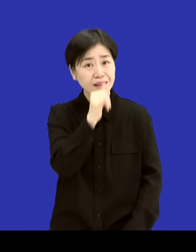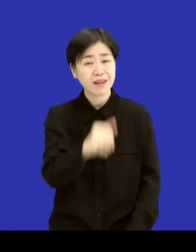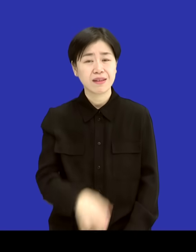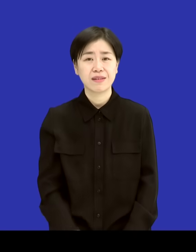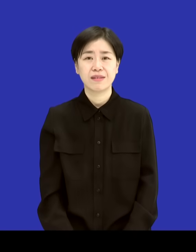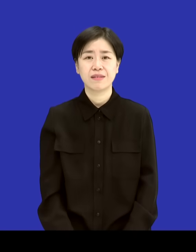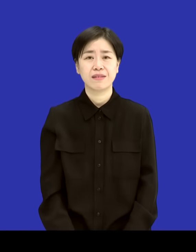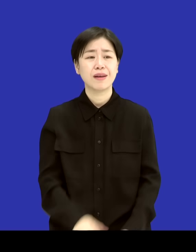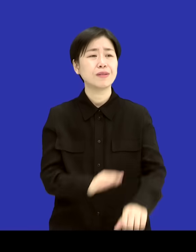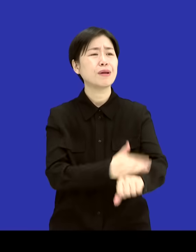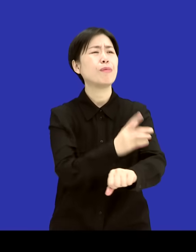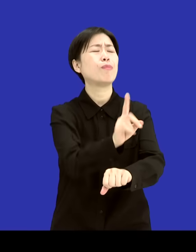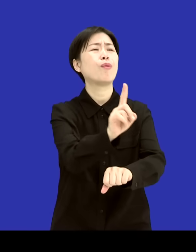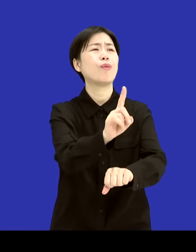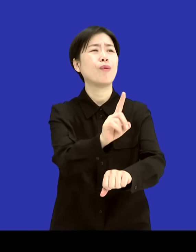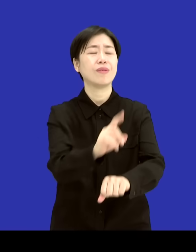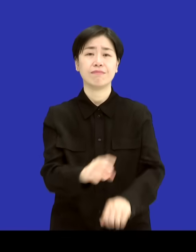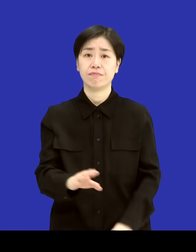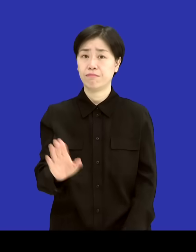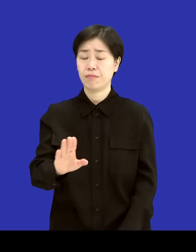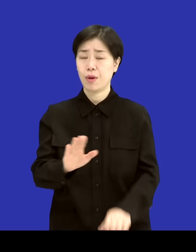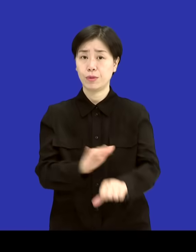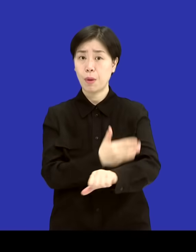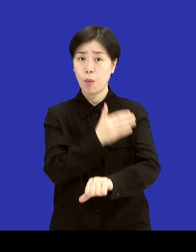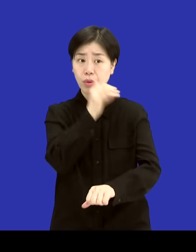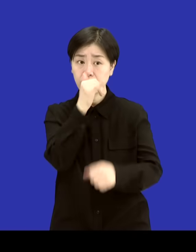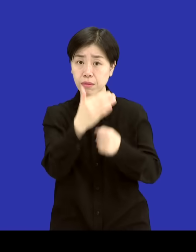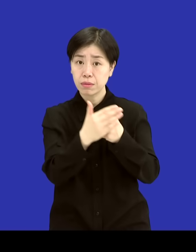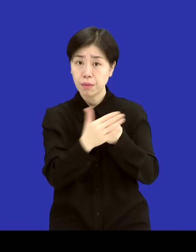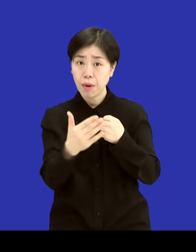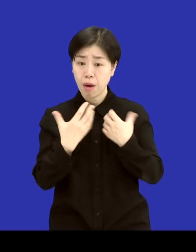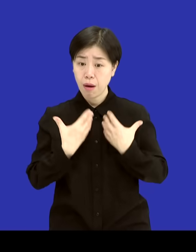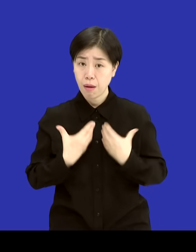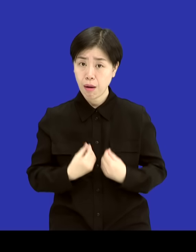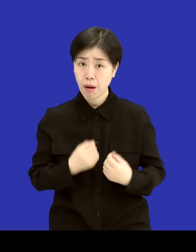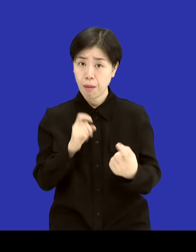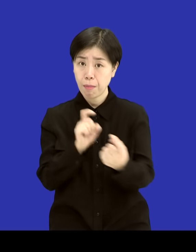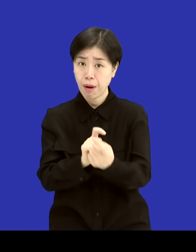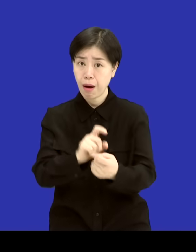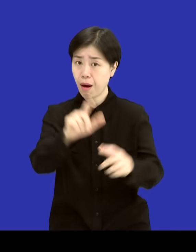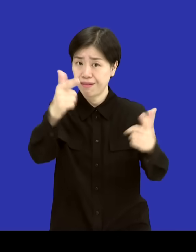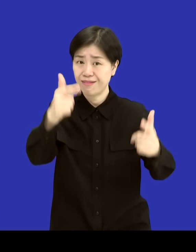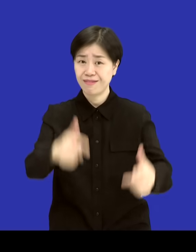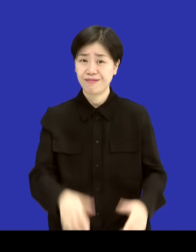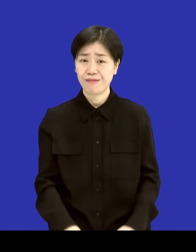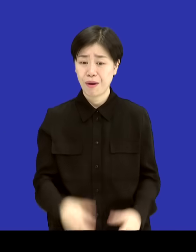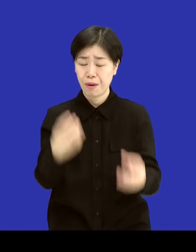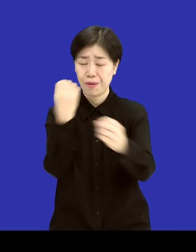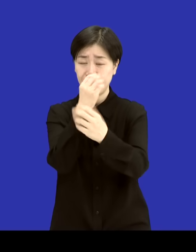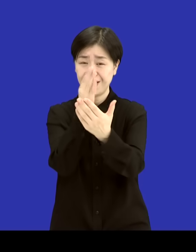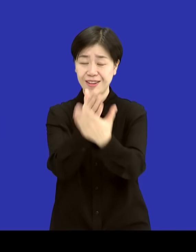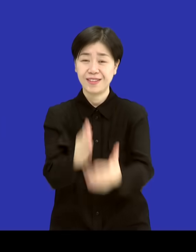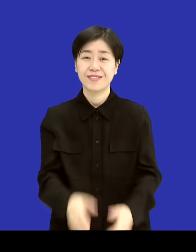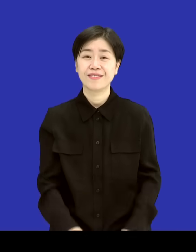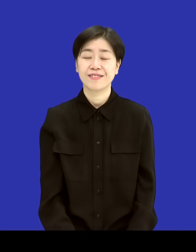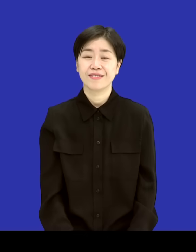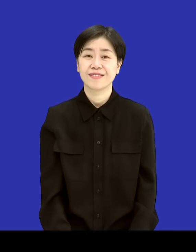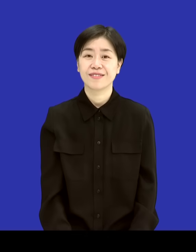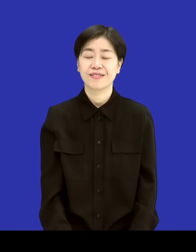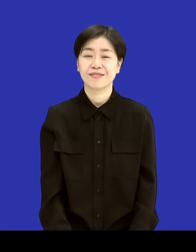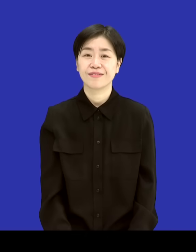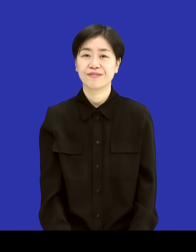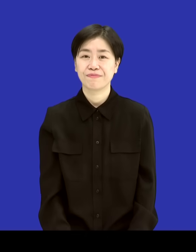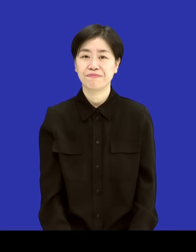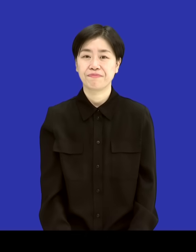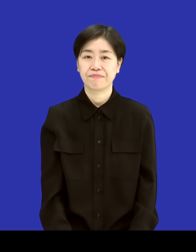뭘 잘못했길래? 아니 잘못해서 그런 건 아니에요. 저 잘못해서 그러는 거 아니에요. 그래서 정말